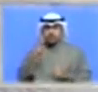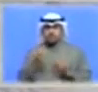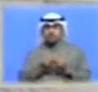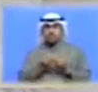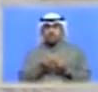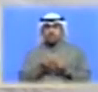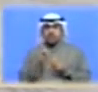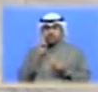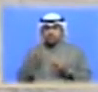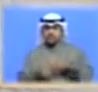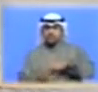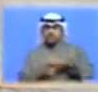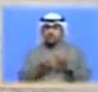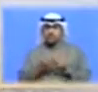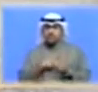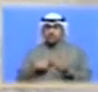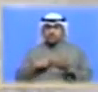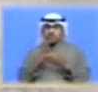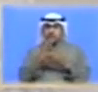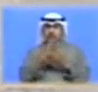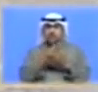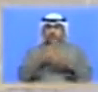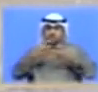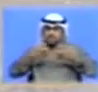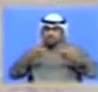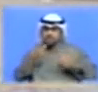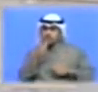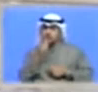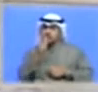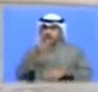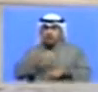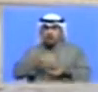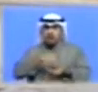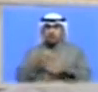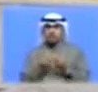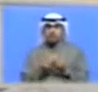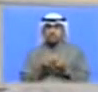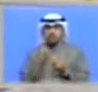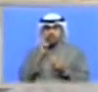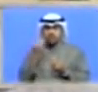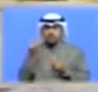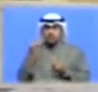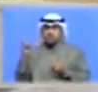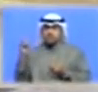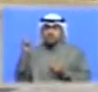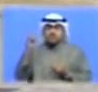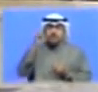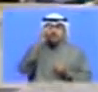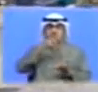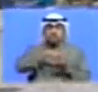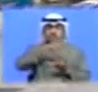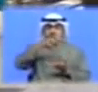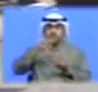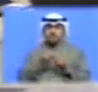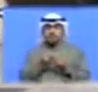الأول لرئيس مجلس الوزراء ووزير الخارجية الشيخ صباح خالد الحمد الصباح حول نتائج الجولة التي قام بها